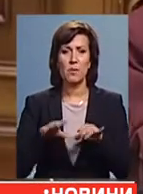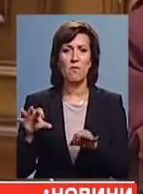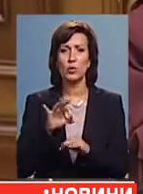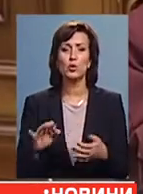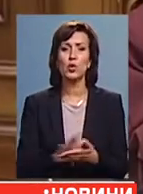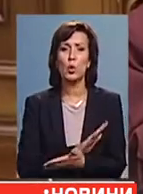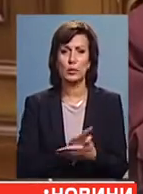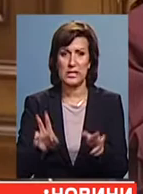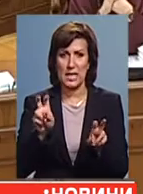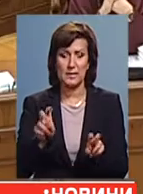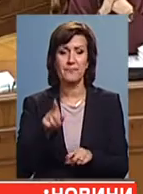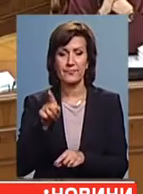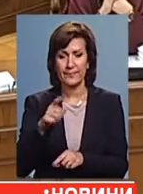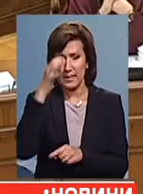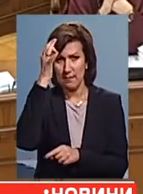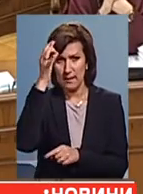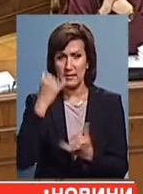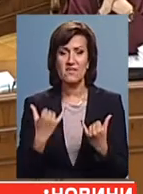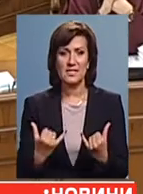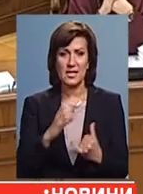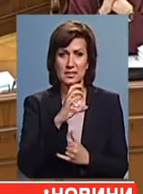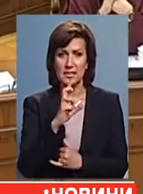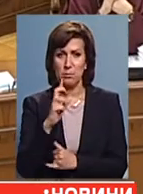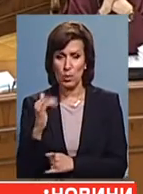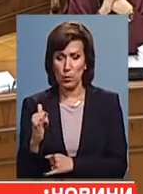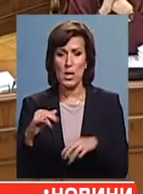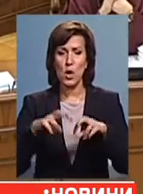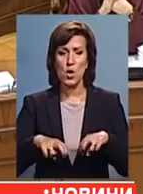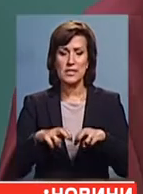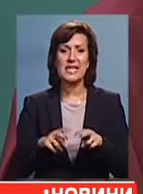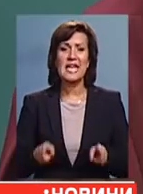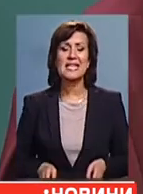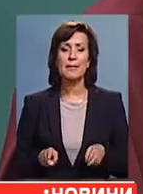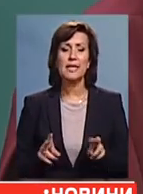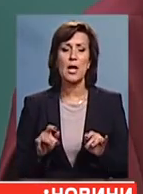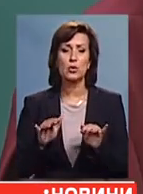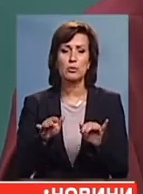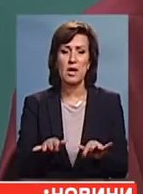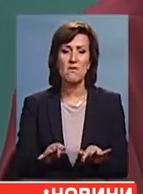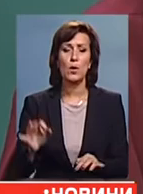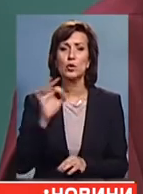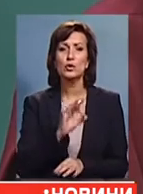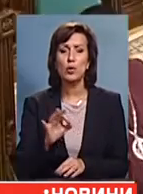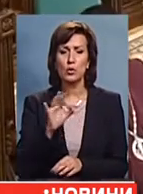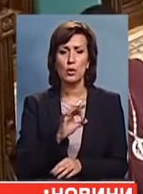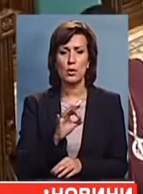щодо люстрації. Він нагадав, що зараз СБУ розслідує кримінальну справу